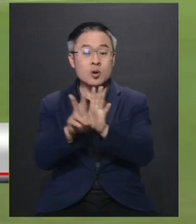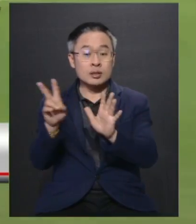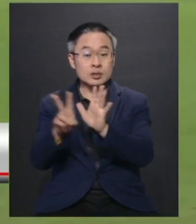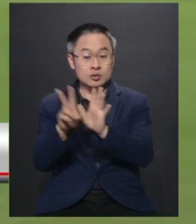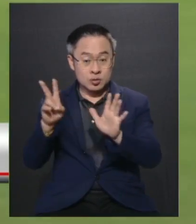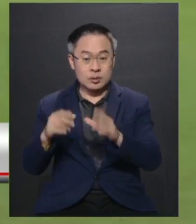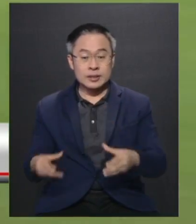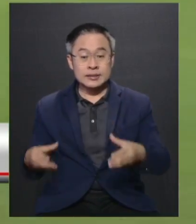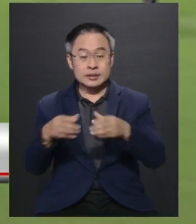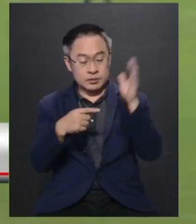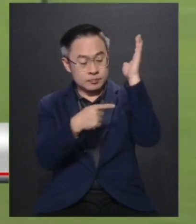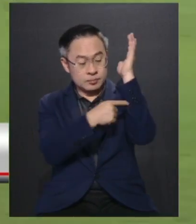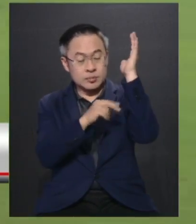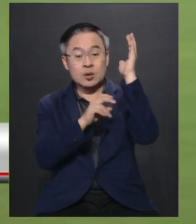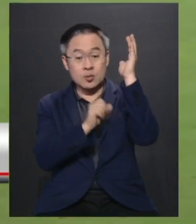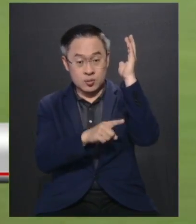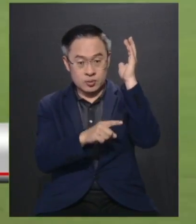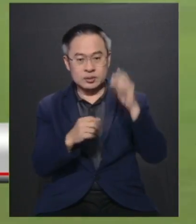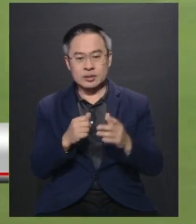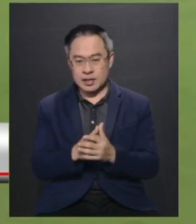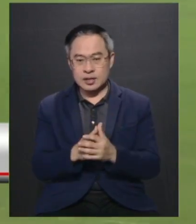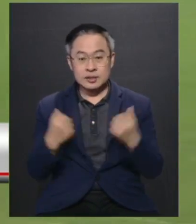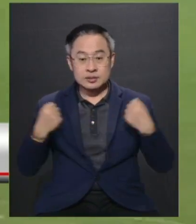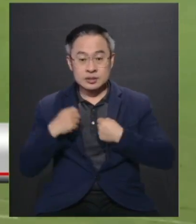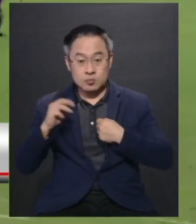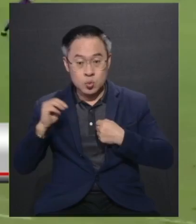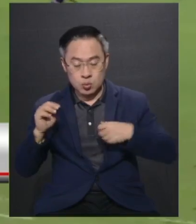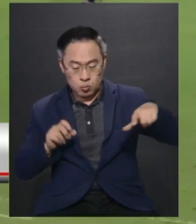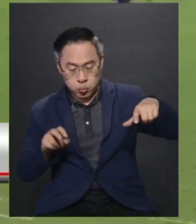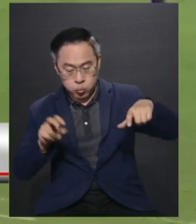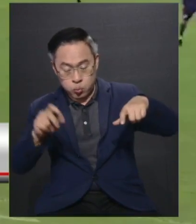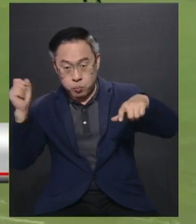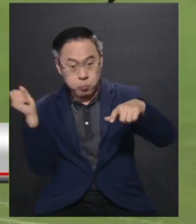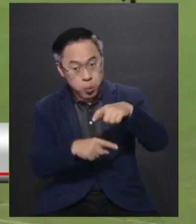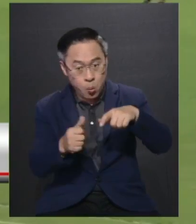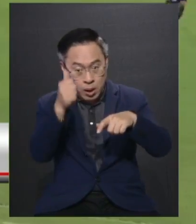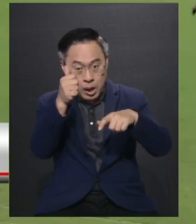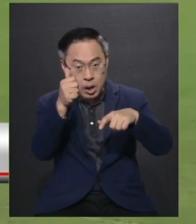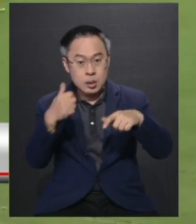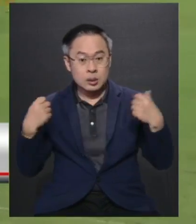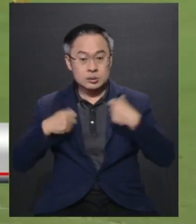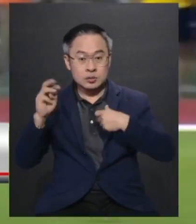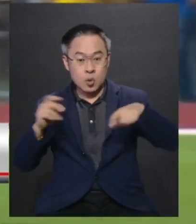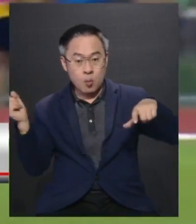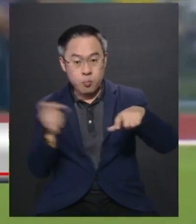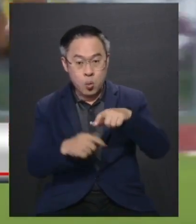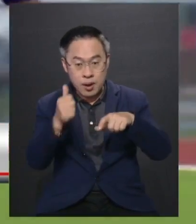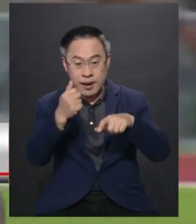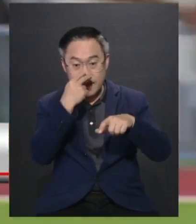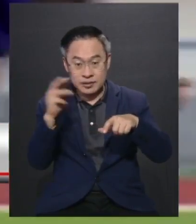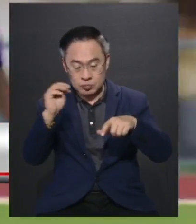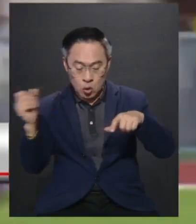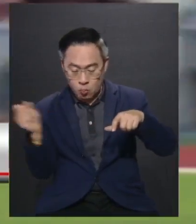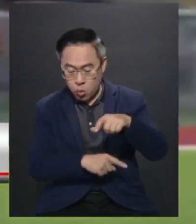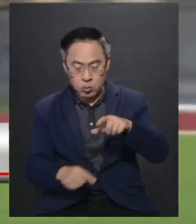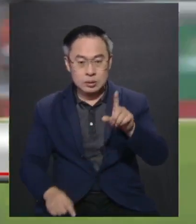เป็น mhนครศรีทีมเยือนที่มาได้ประตูขึ้นนำค่ะจากทพลชมมาลีธนาวัฒน์นะคะเขายิงแล้วบอลมัน